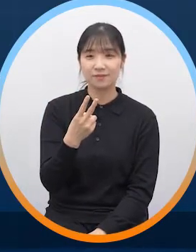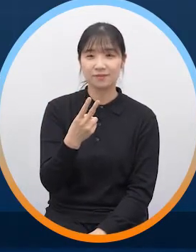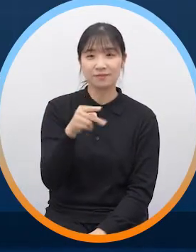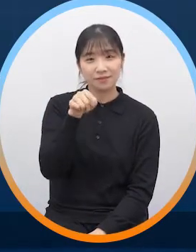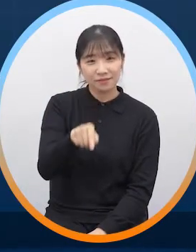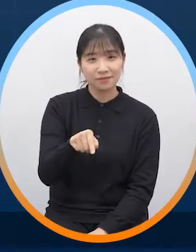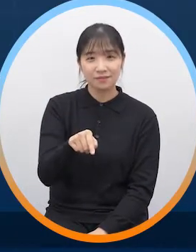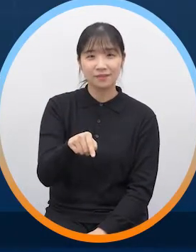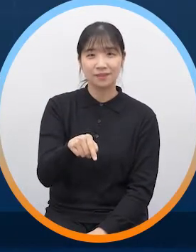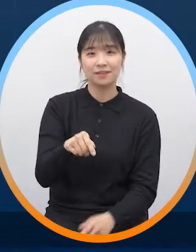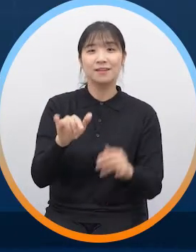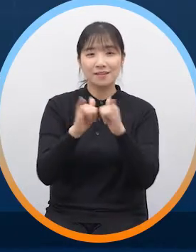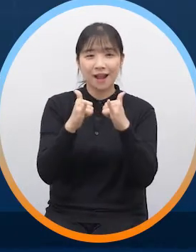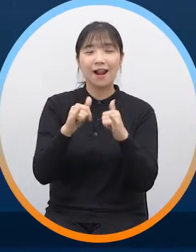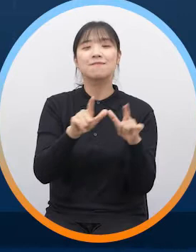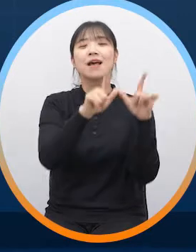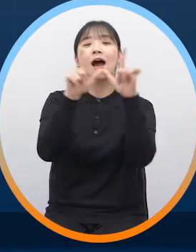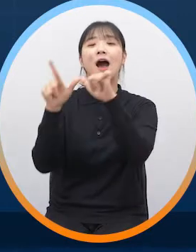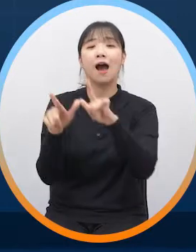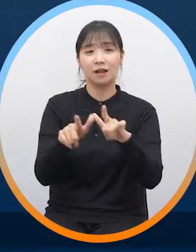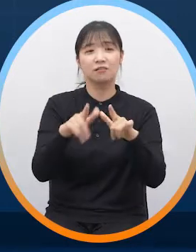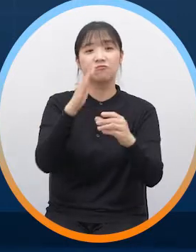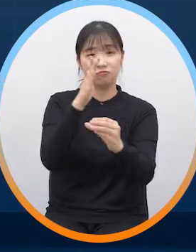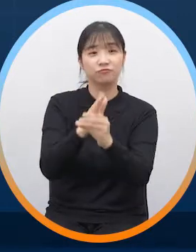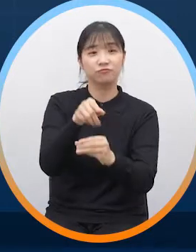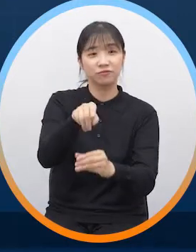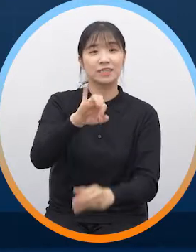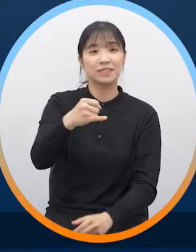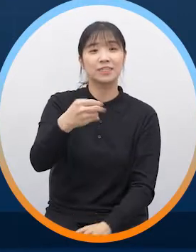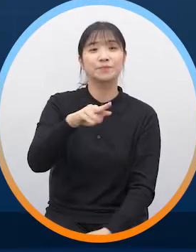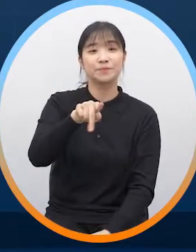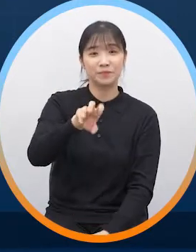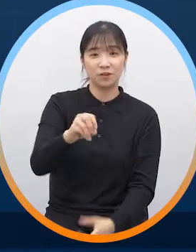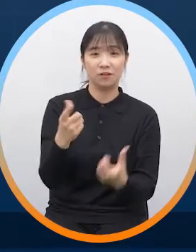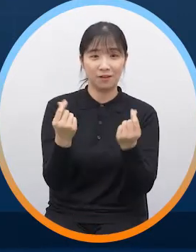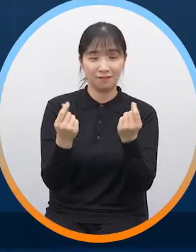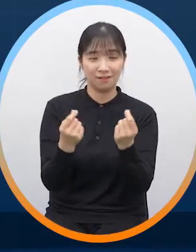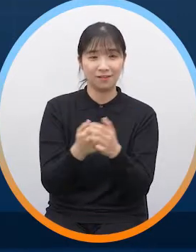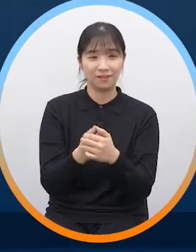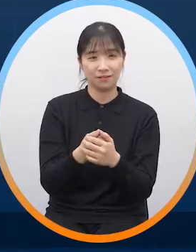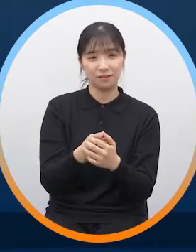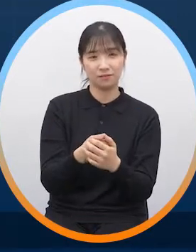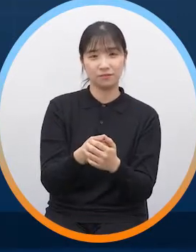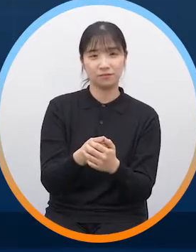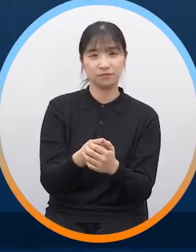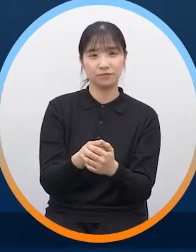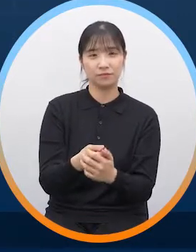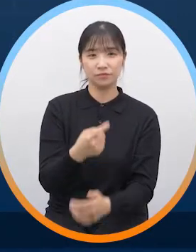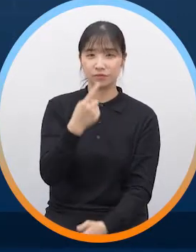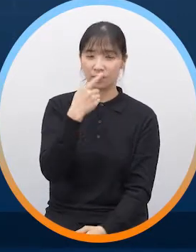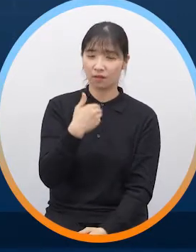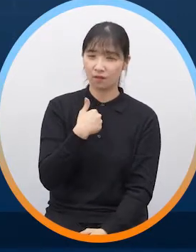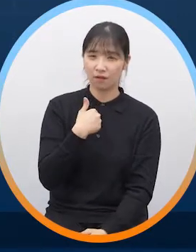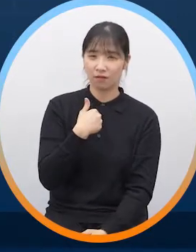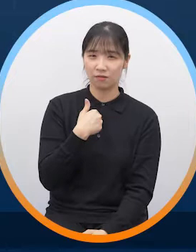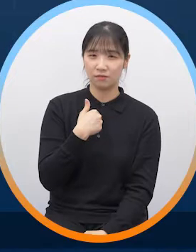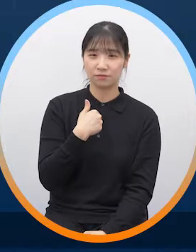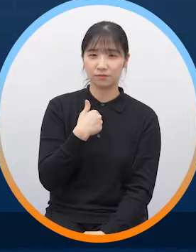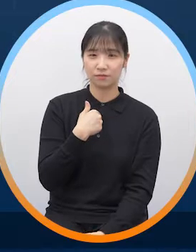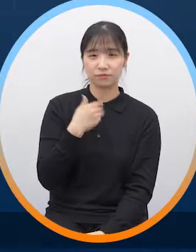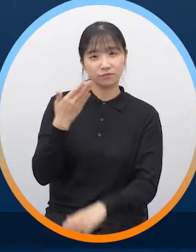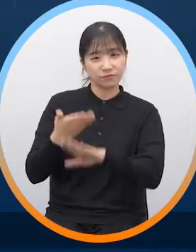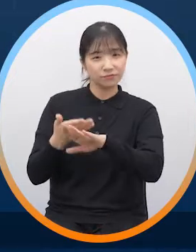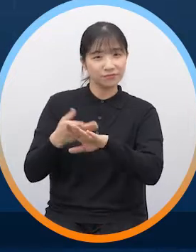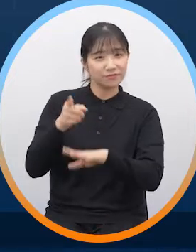제가 살고 있는 읍성이라고 했습니다. 자, 제가 저쪽에